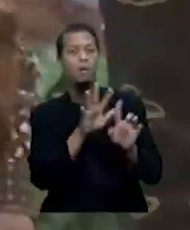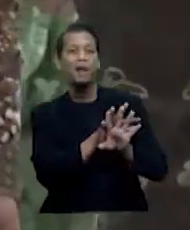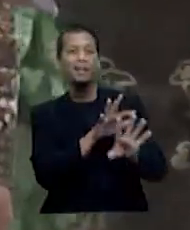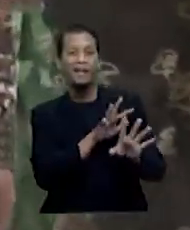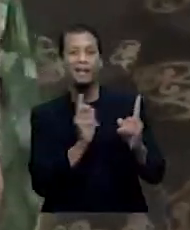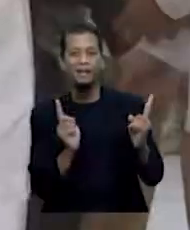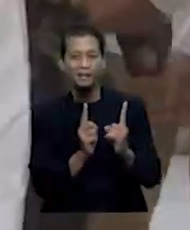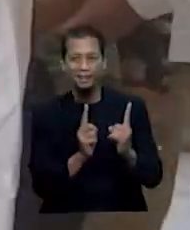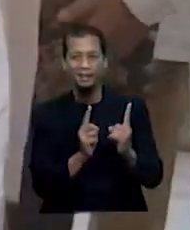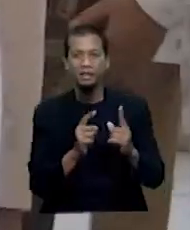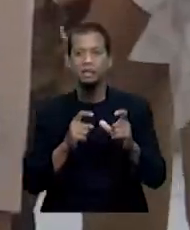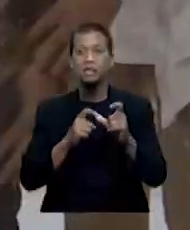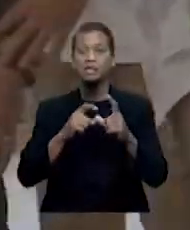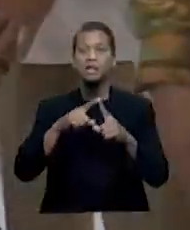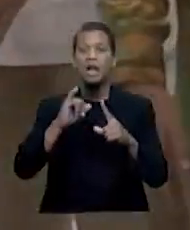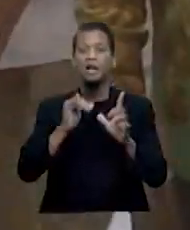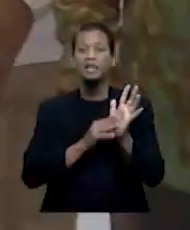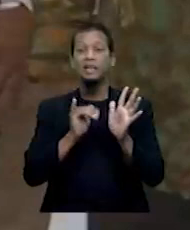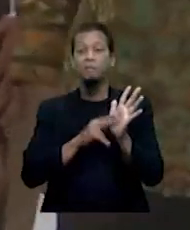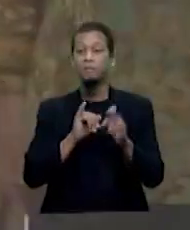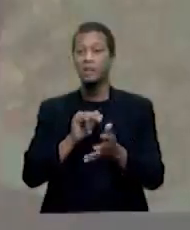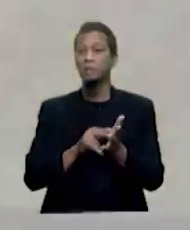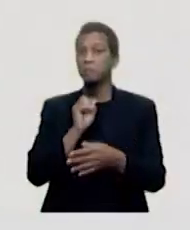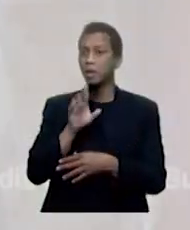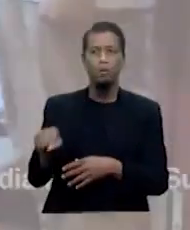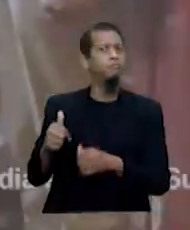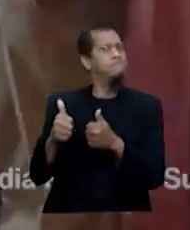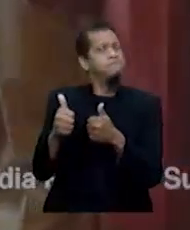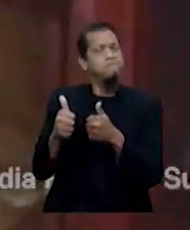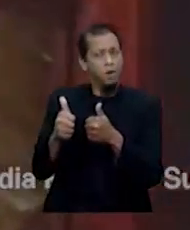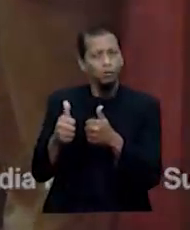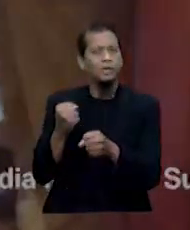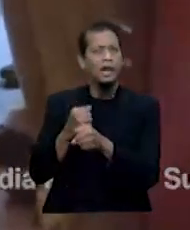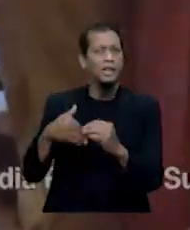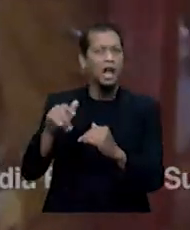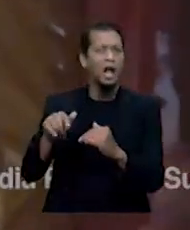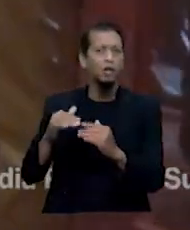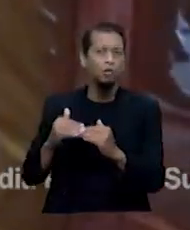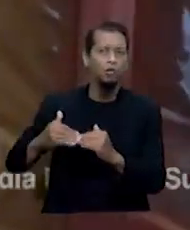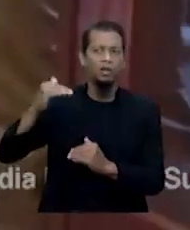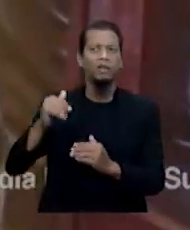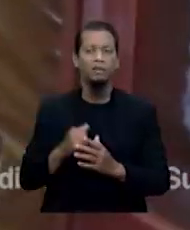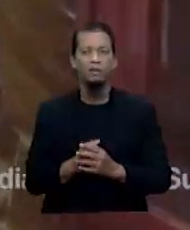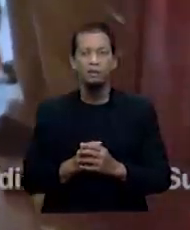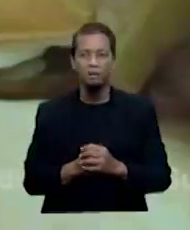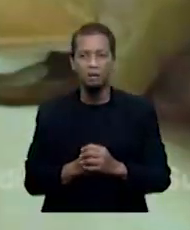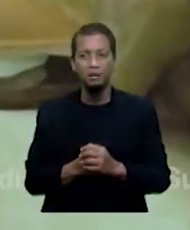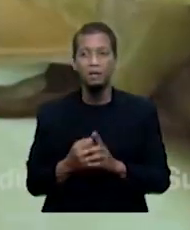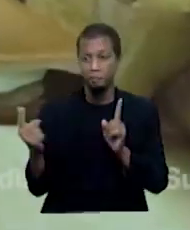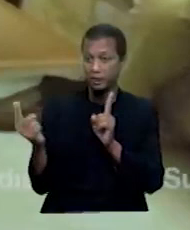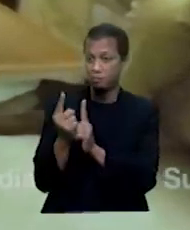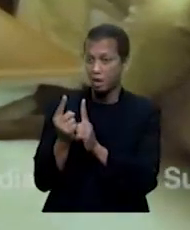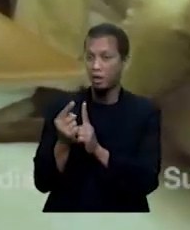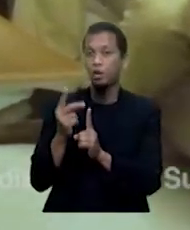juga mengapresiasi elektabilitas Partai Gerindra dan Prabowo Subianto yang terus naik hasil sejumlah lembaga survei. Dalam pertemuan dua tokoh politik